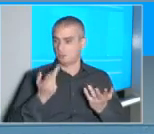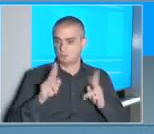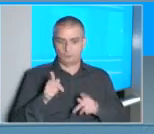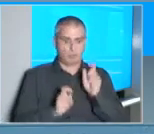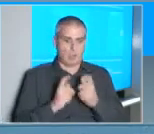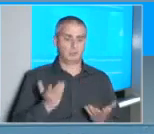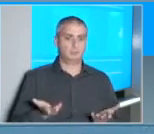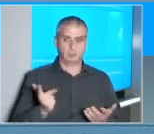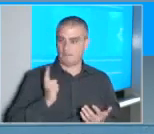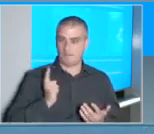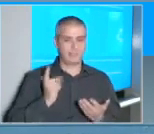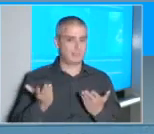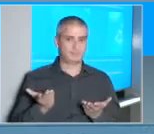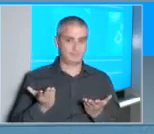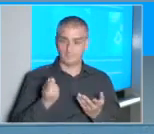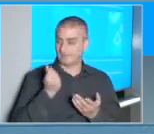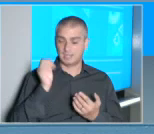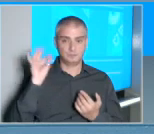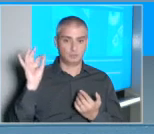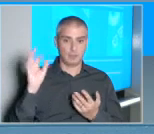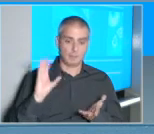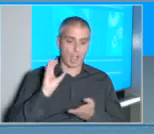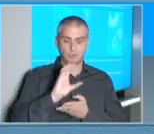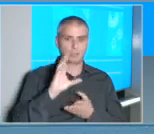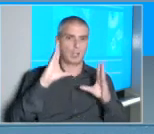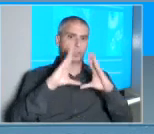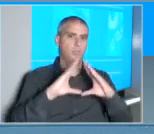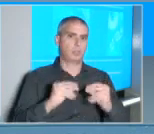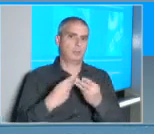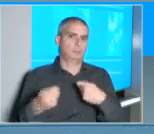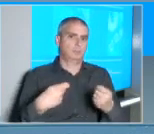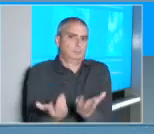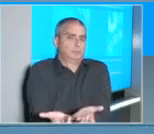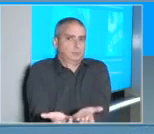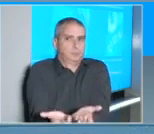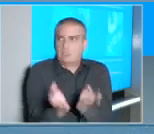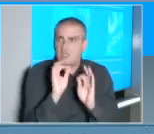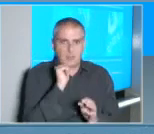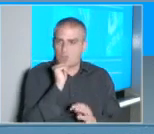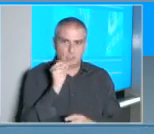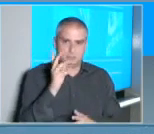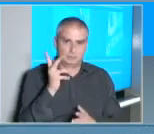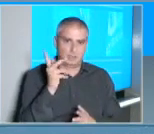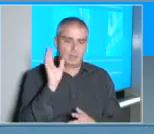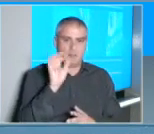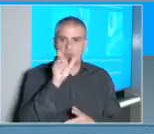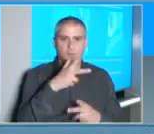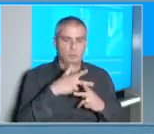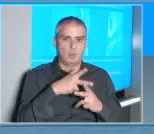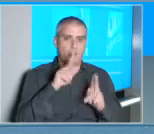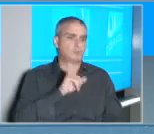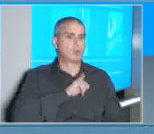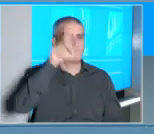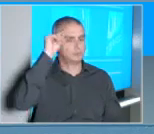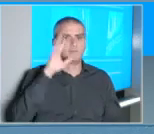פה אנשים פרטיים, שהכסף שלהם, ההשקעה שלהם הולכת ומתבזבזת. עכשיו, אני בטוח שאף אחד לא רוצה לגרוע מחולים אפשרות לטוס לתל